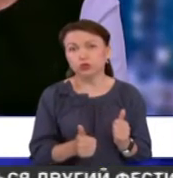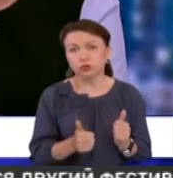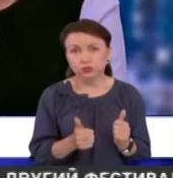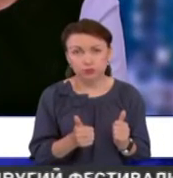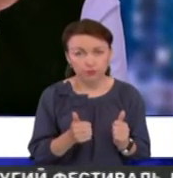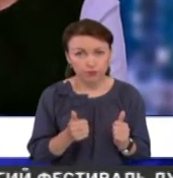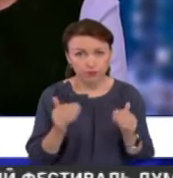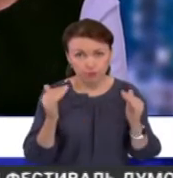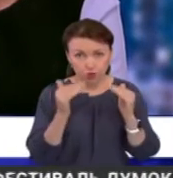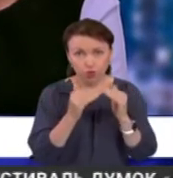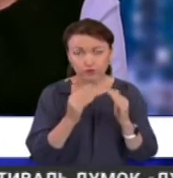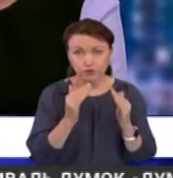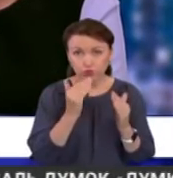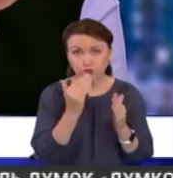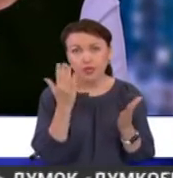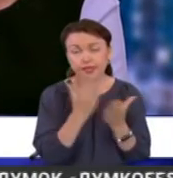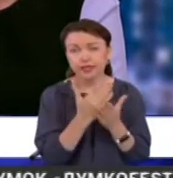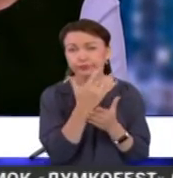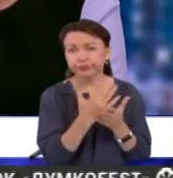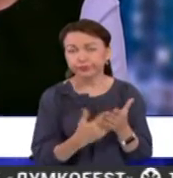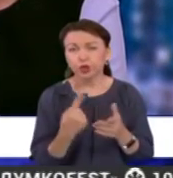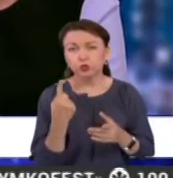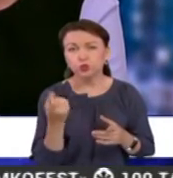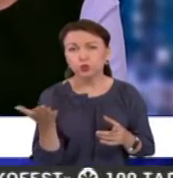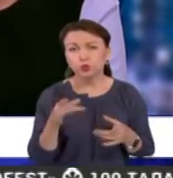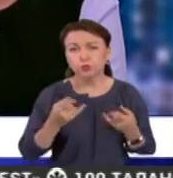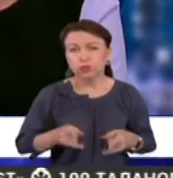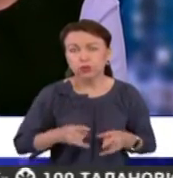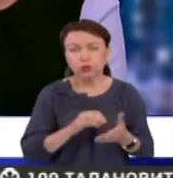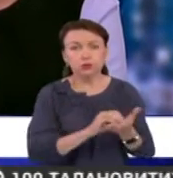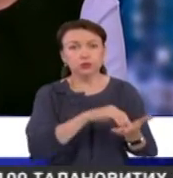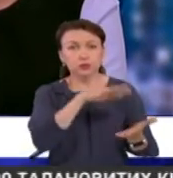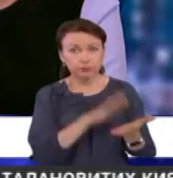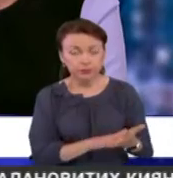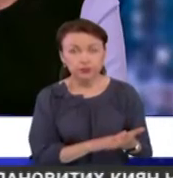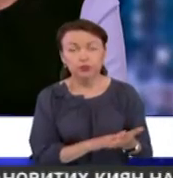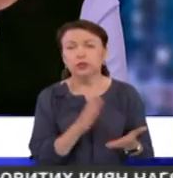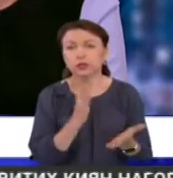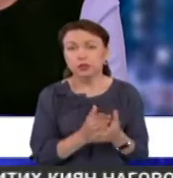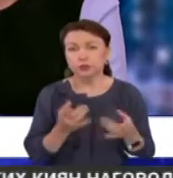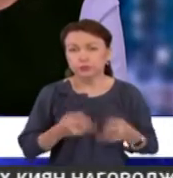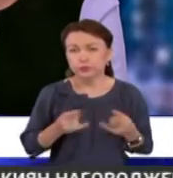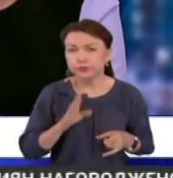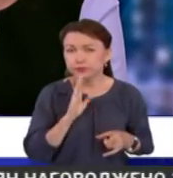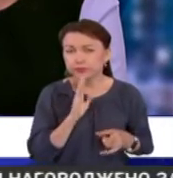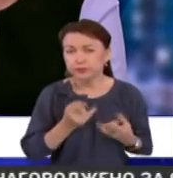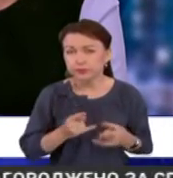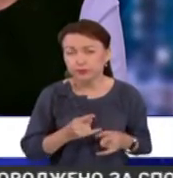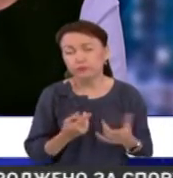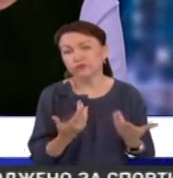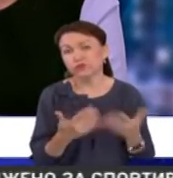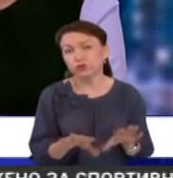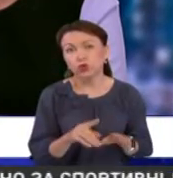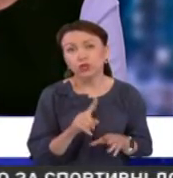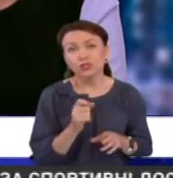є пологовий будинок, в нього є статистика, там 100 пологів. От нас вони зафіксували, є 100 породіль, 100 пологів вони прийняли, за